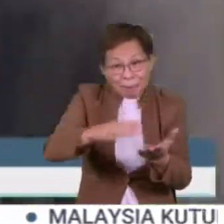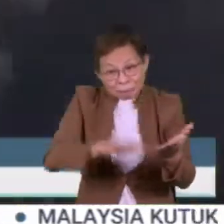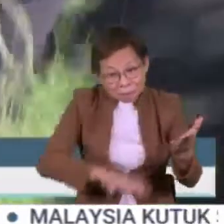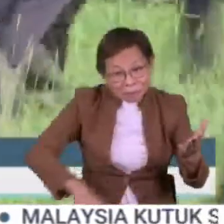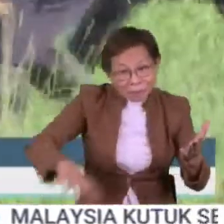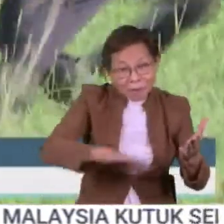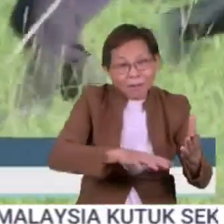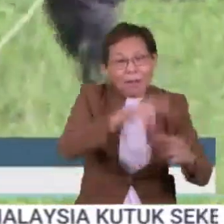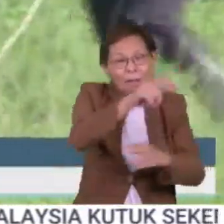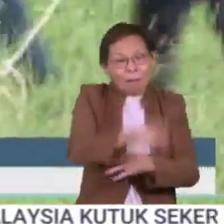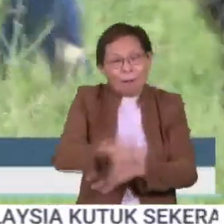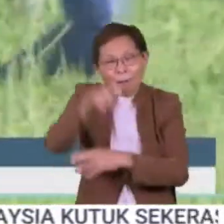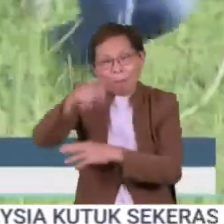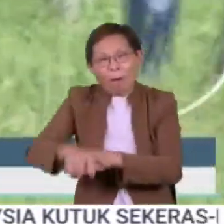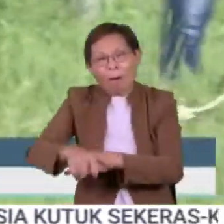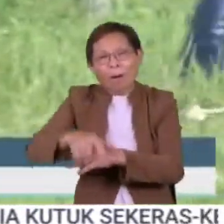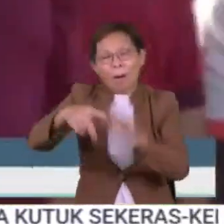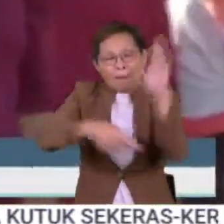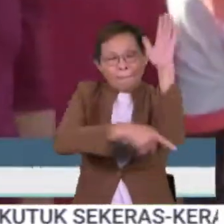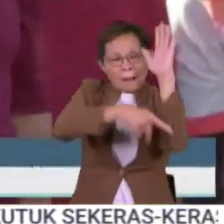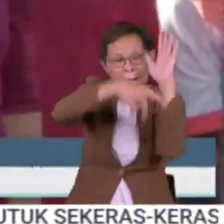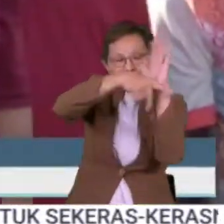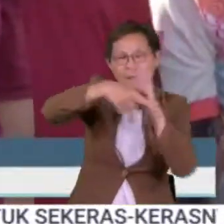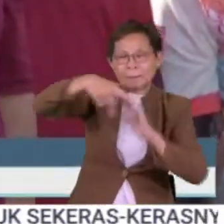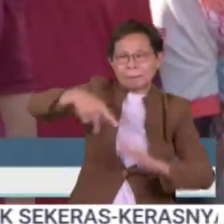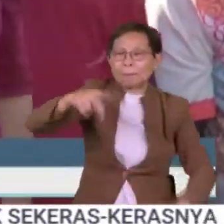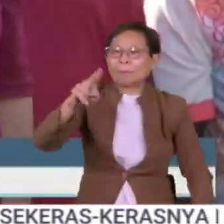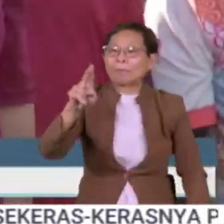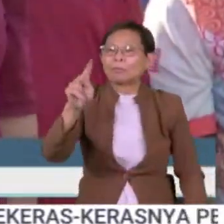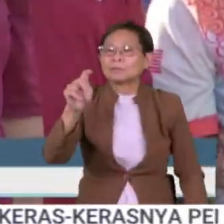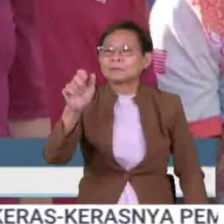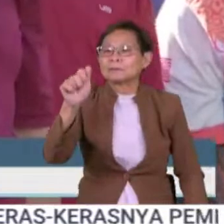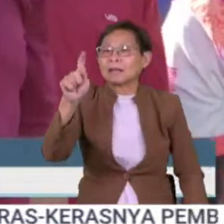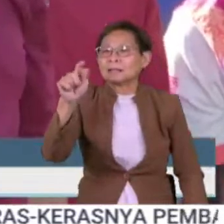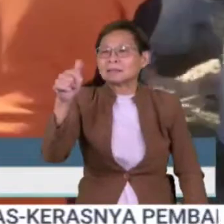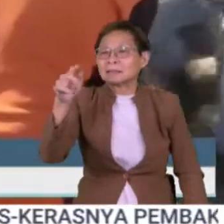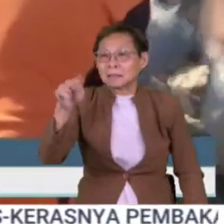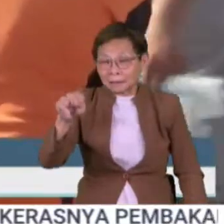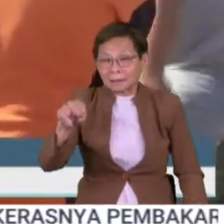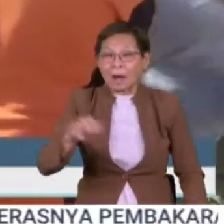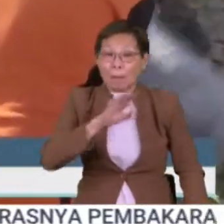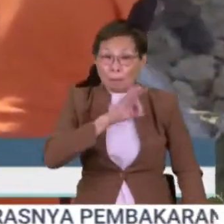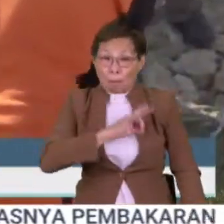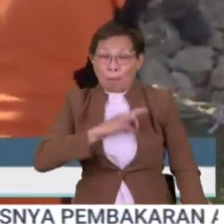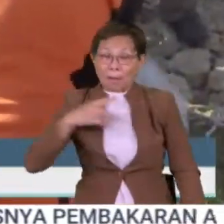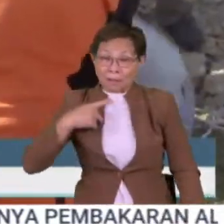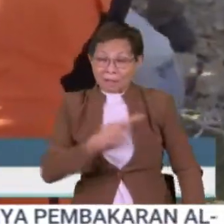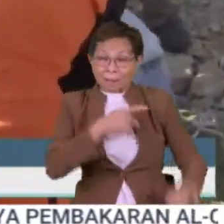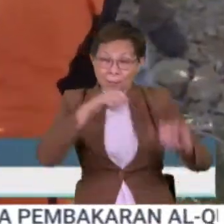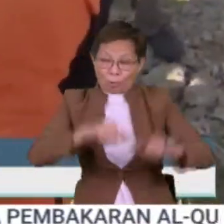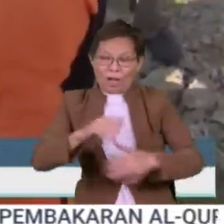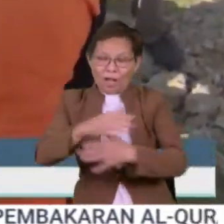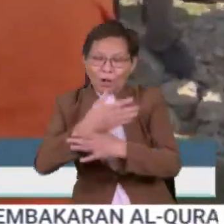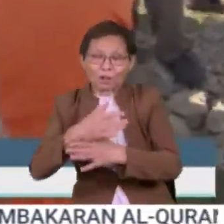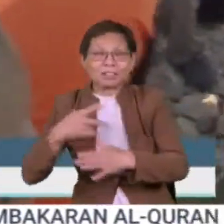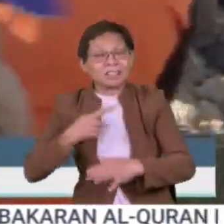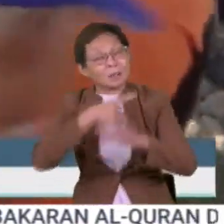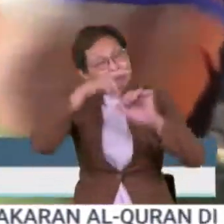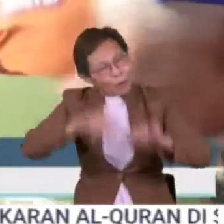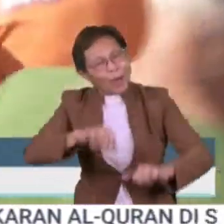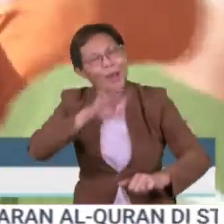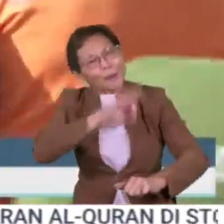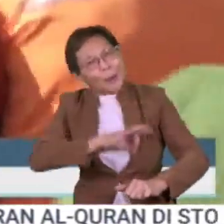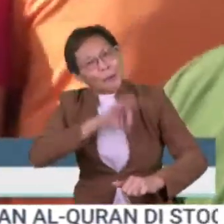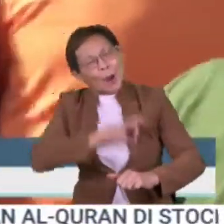penduduk Pelemahan putatan dan manfaatnya ialah kita dapat berfungsi Apa yang ada kita dapat berfungsi rezeki